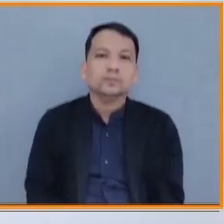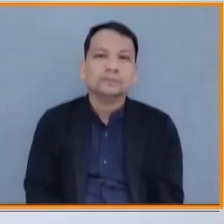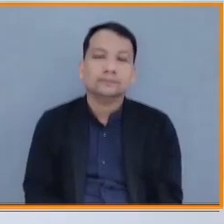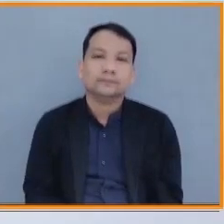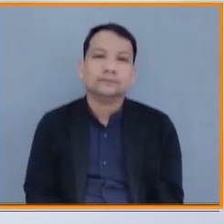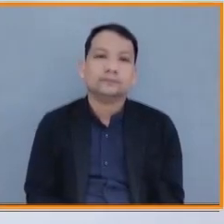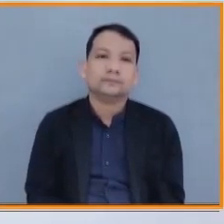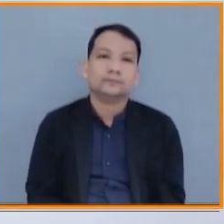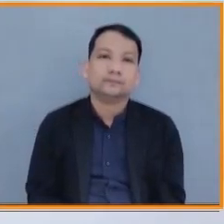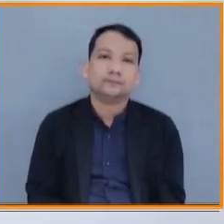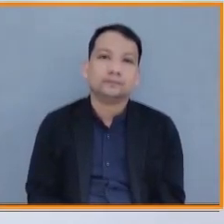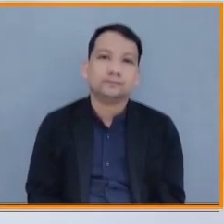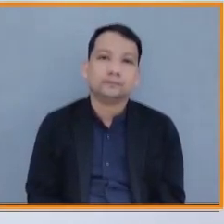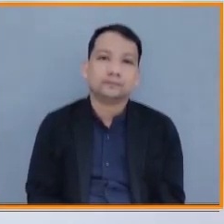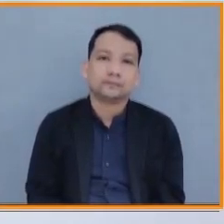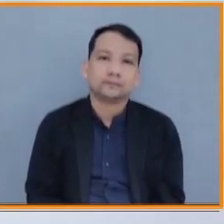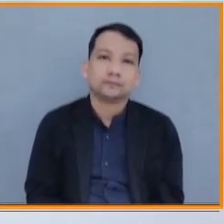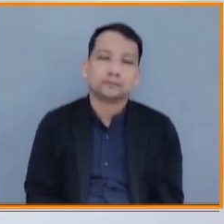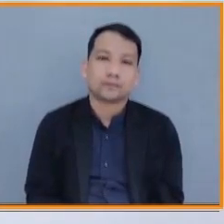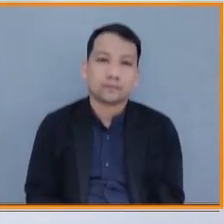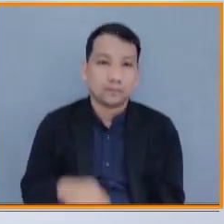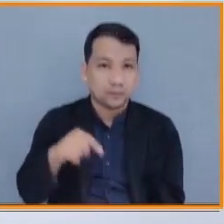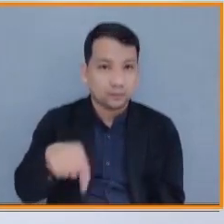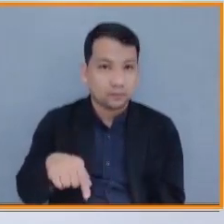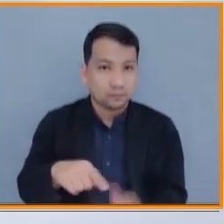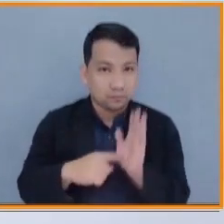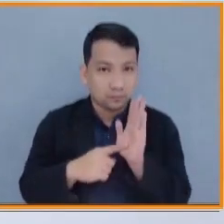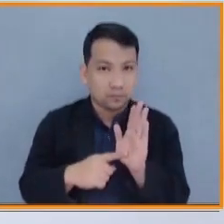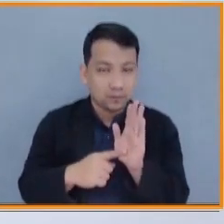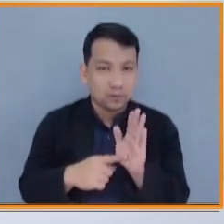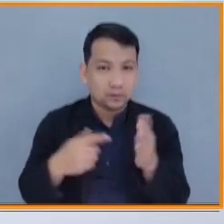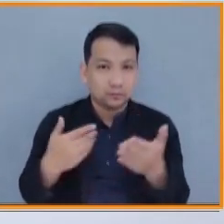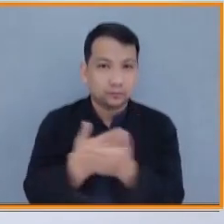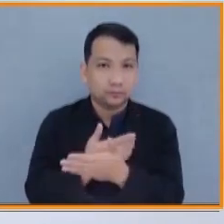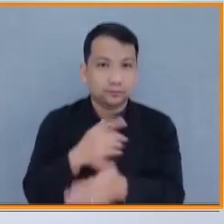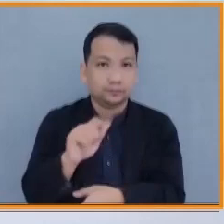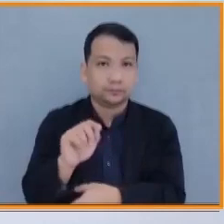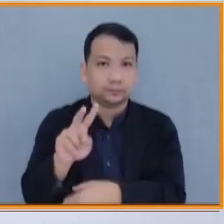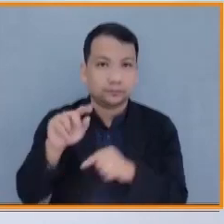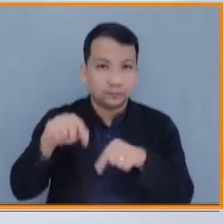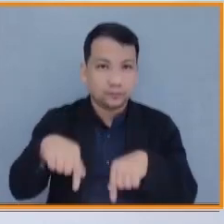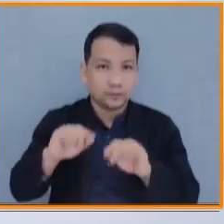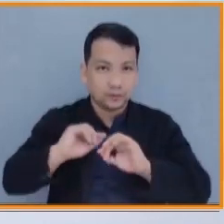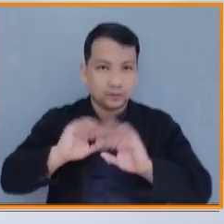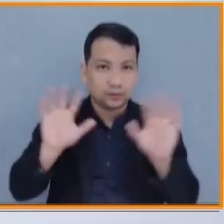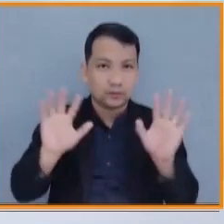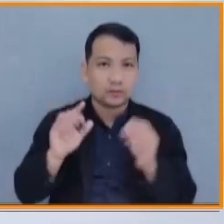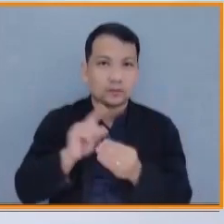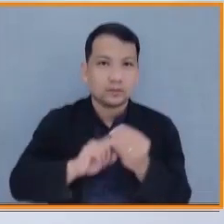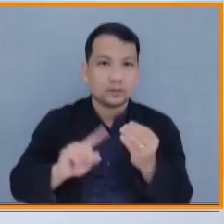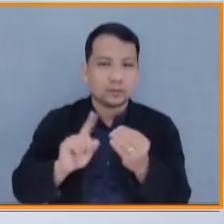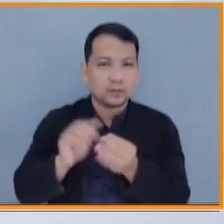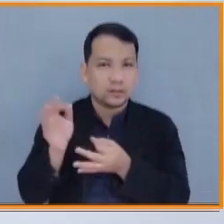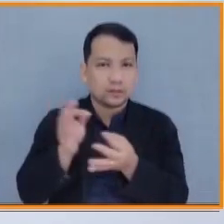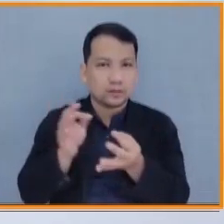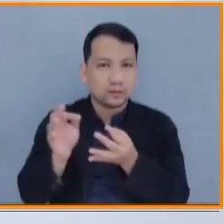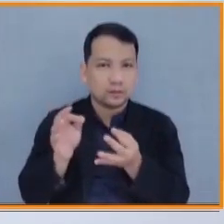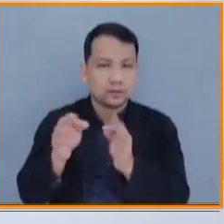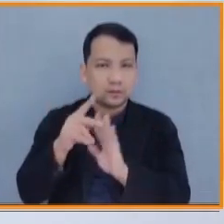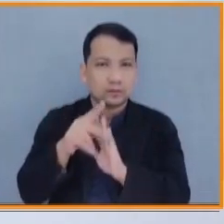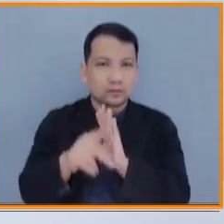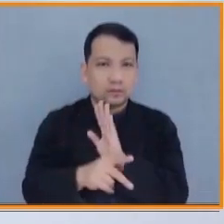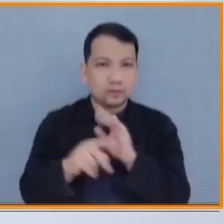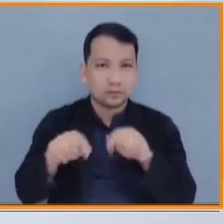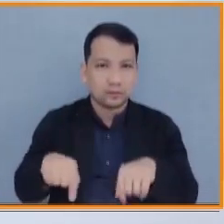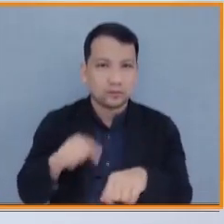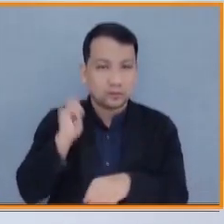isang bagong segment po na magbibigay Linaw sa iba't ibang issue sa lipunan at magpapaliwanag sa mga pulisiya ng ating gobyerno